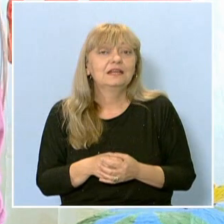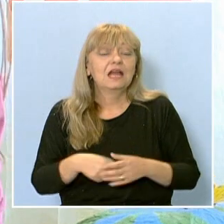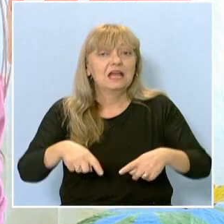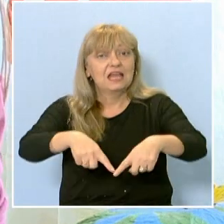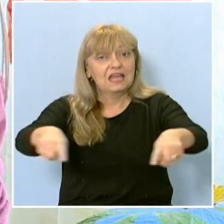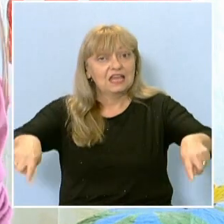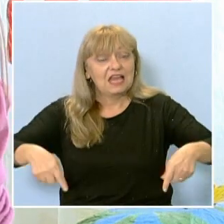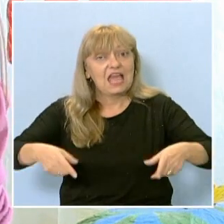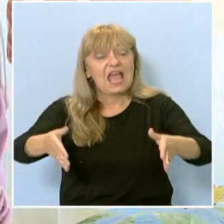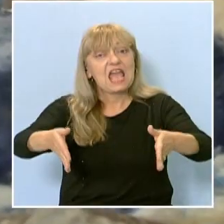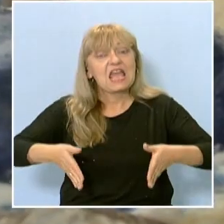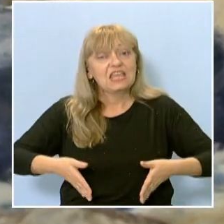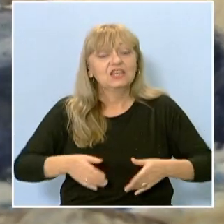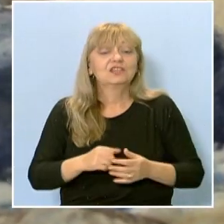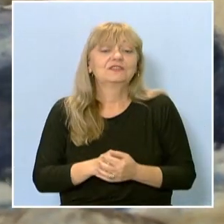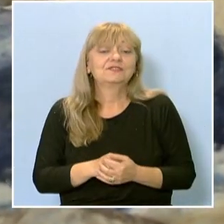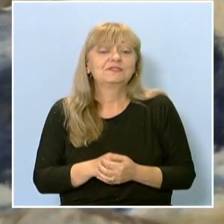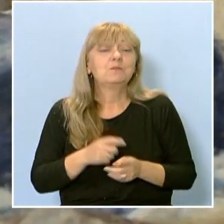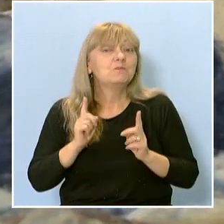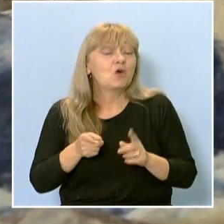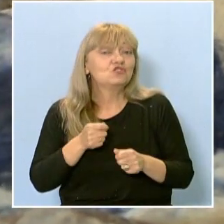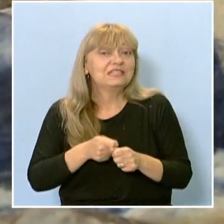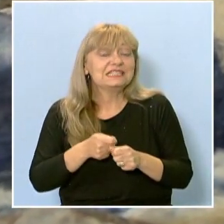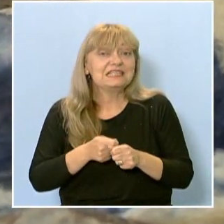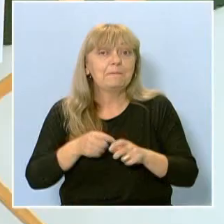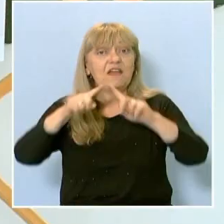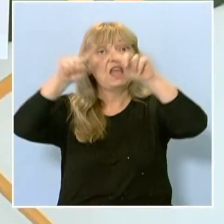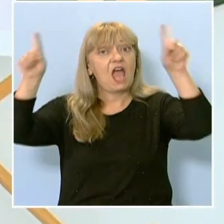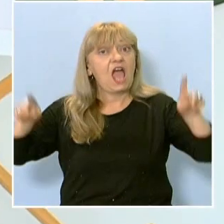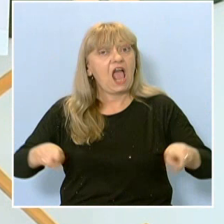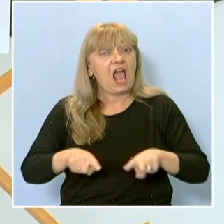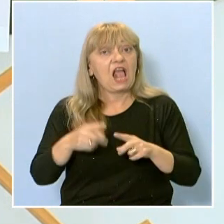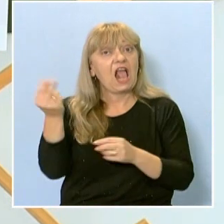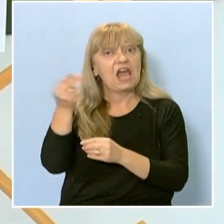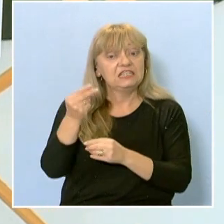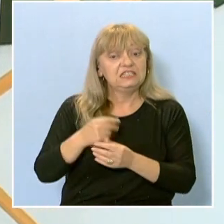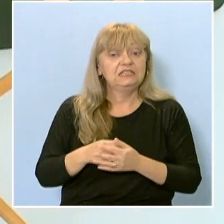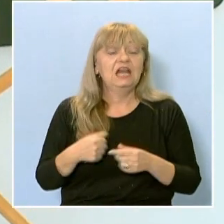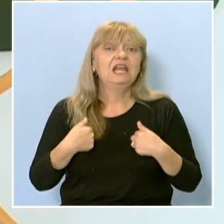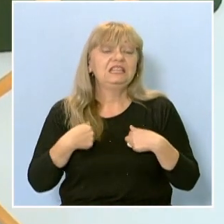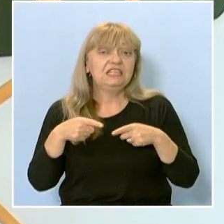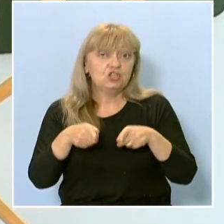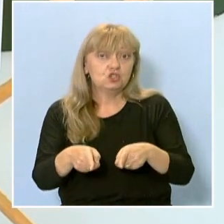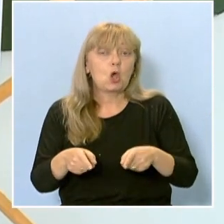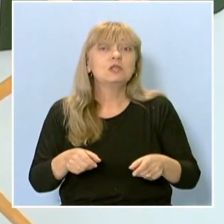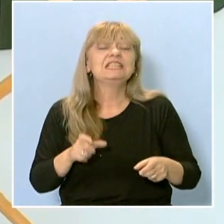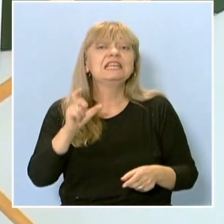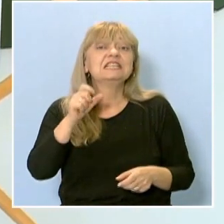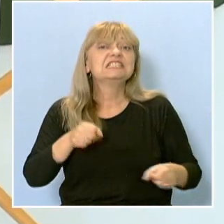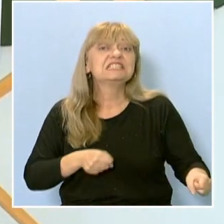чержета, може да се направи картина. Ние с този станд